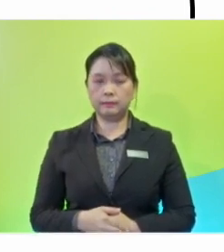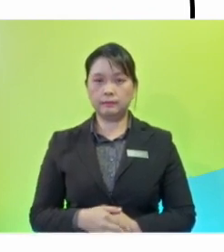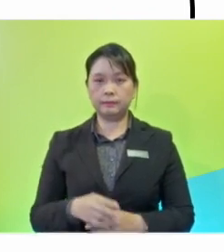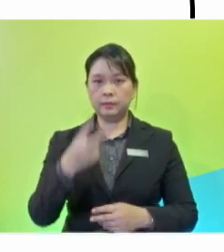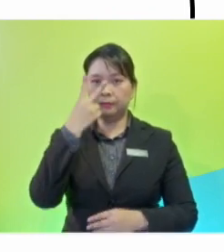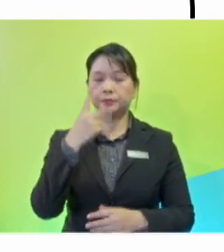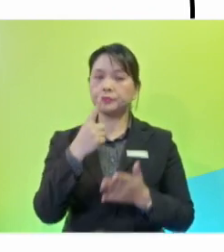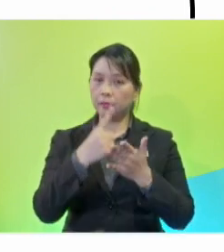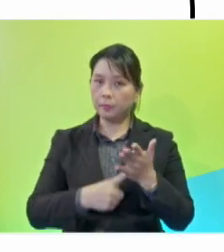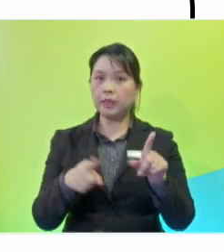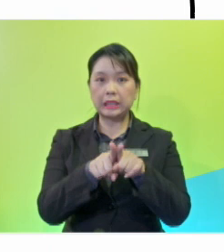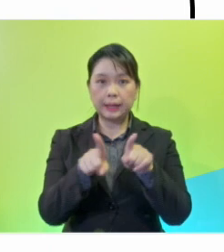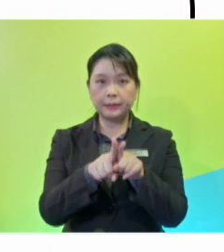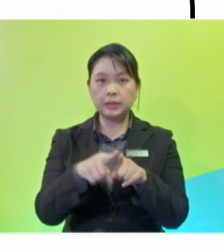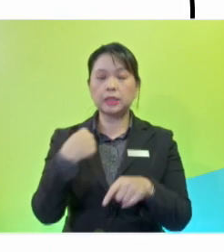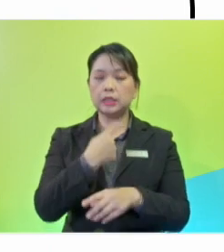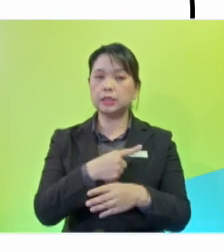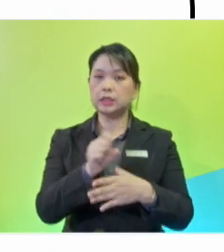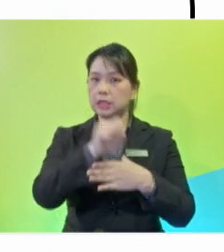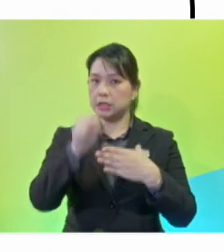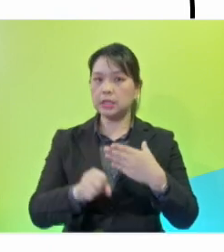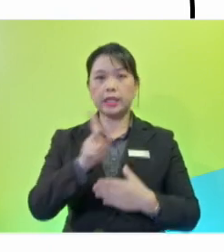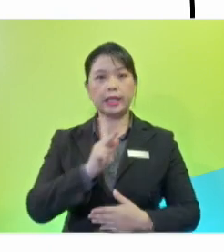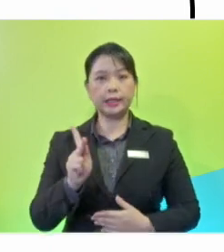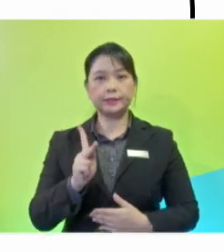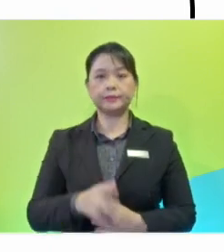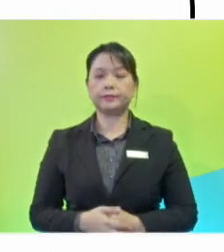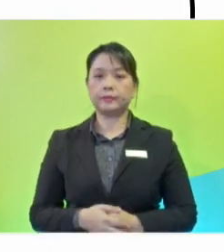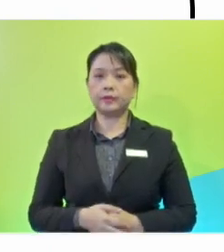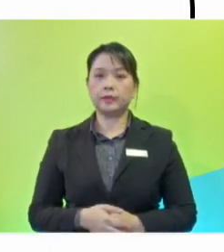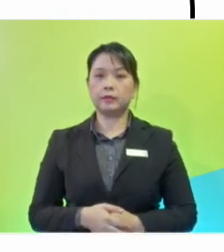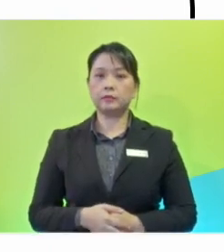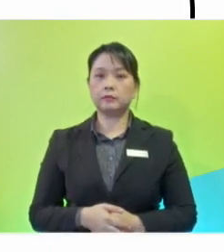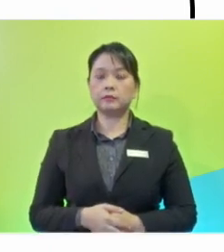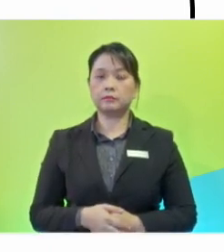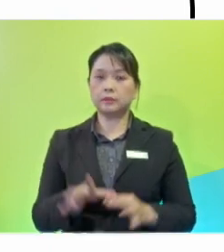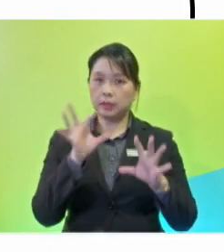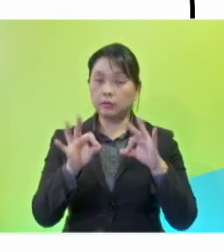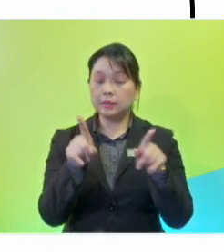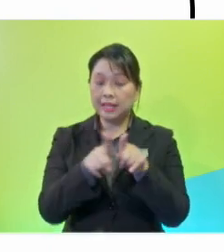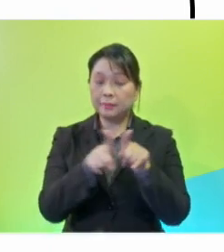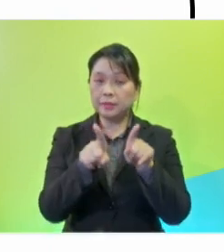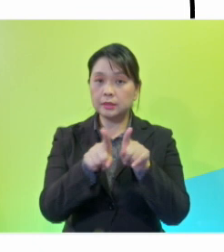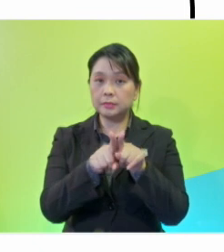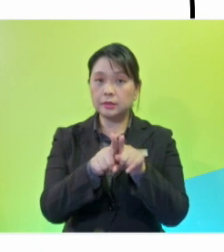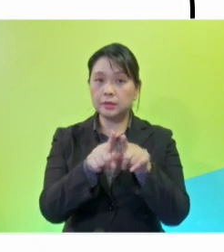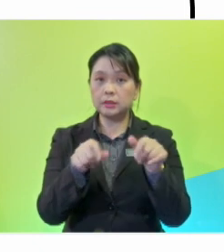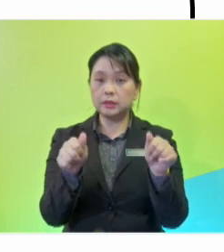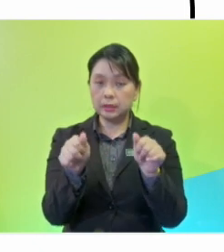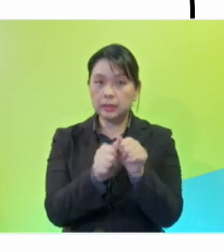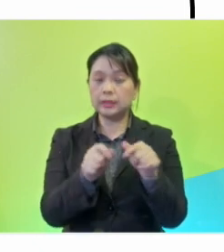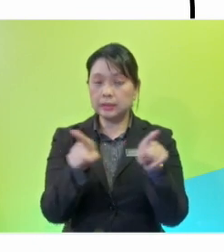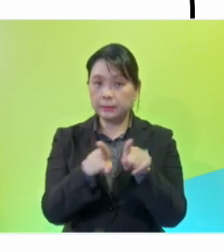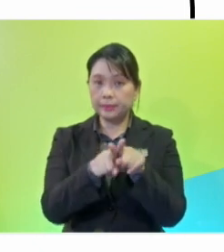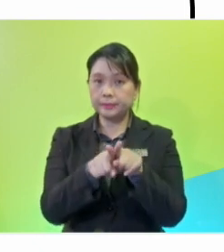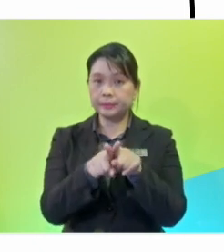kita selesaikan 4x² dengan 4x² kita boleh potonglah sebanyak 4 ekornya adalah kosong itu